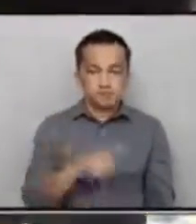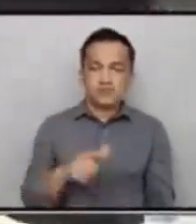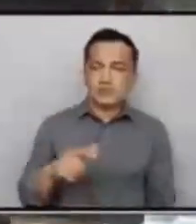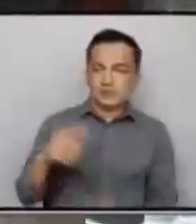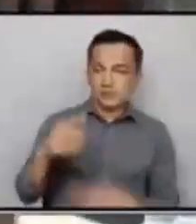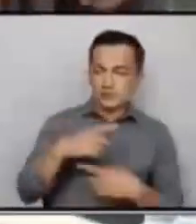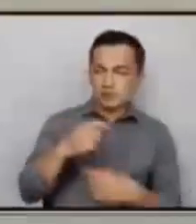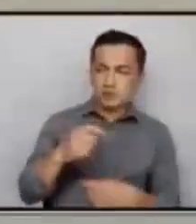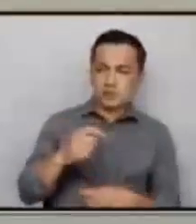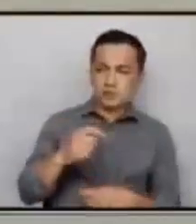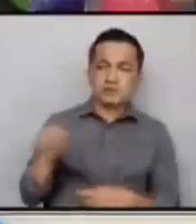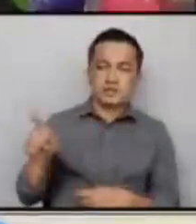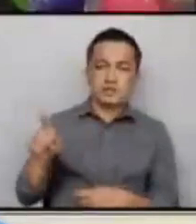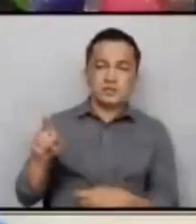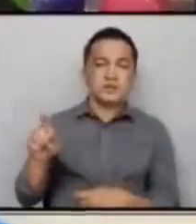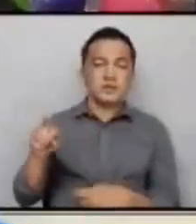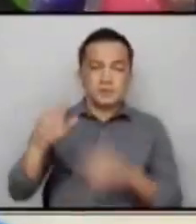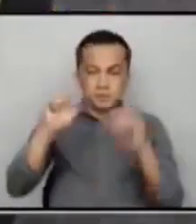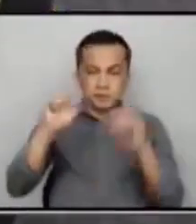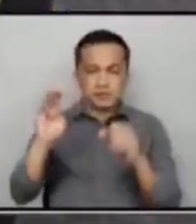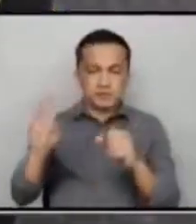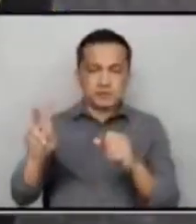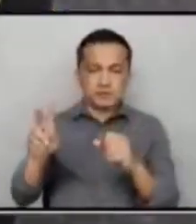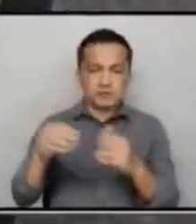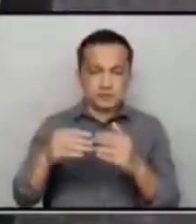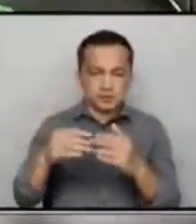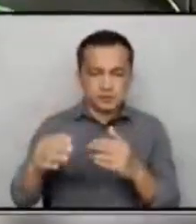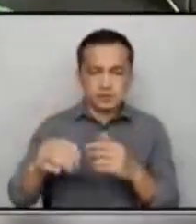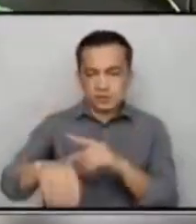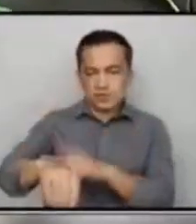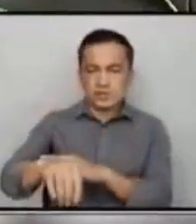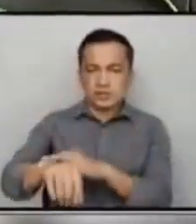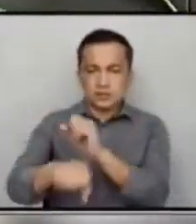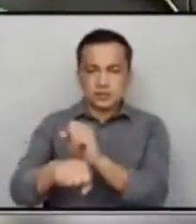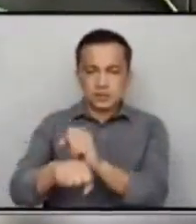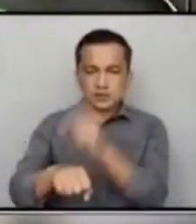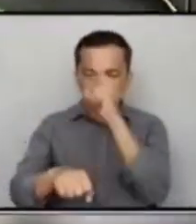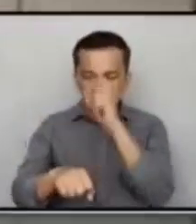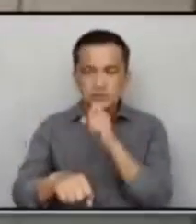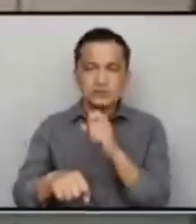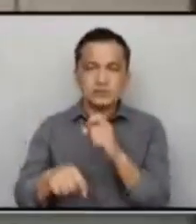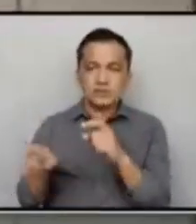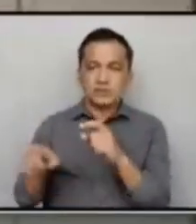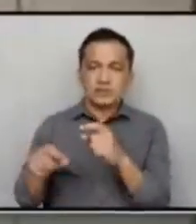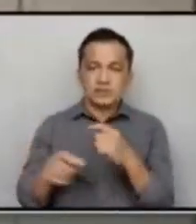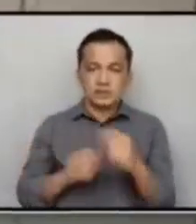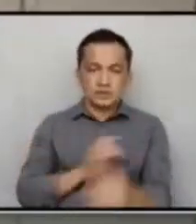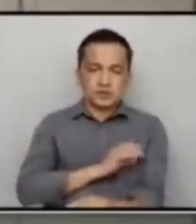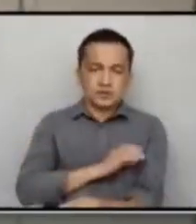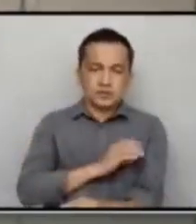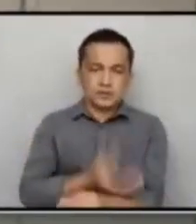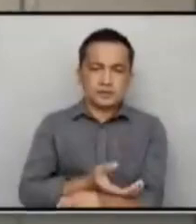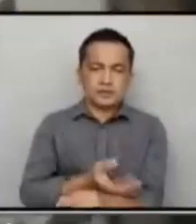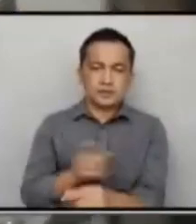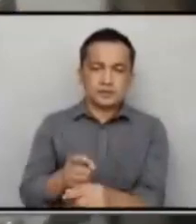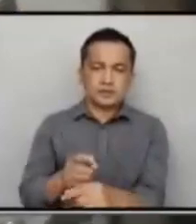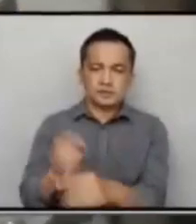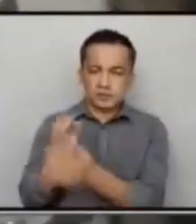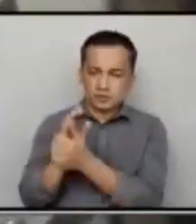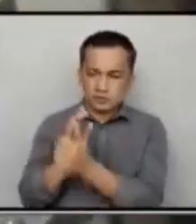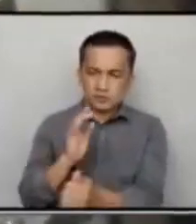yung period kung saan mas marami ang working age. Kumpiyansa si President Marcos sa well-trained, sophisticated